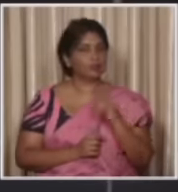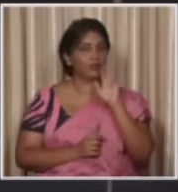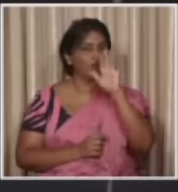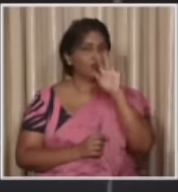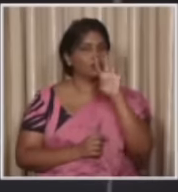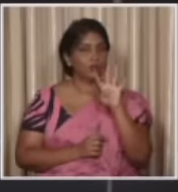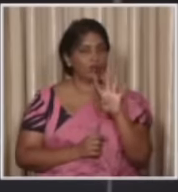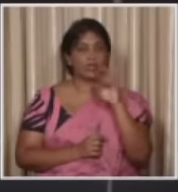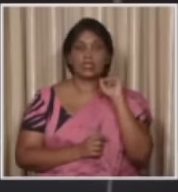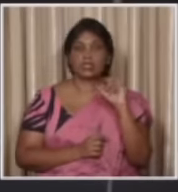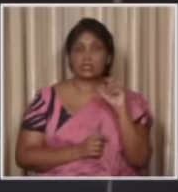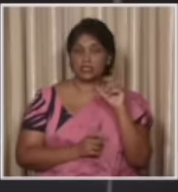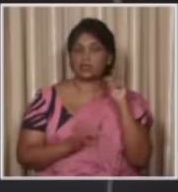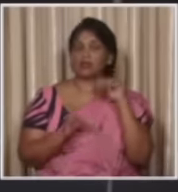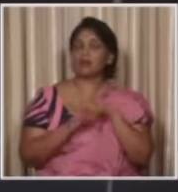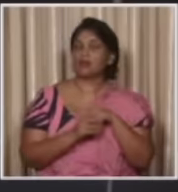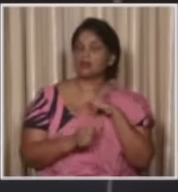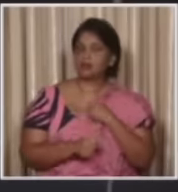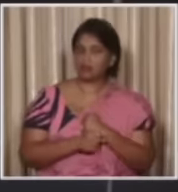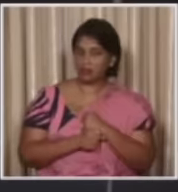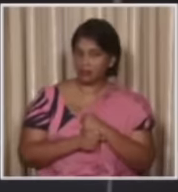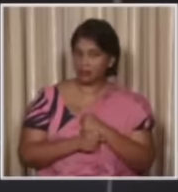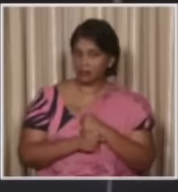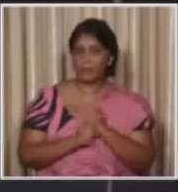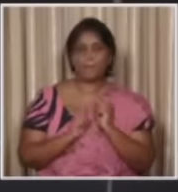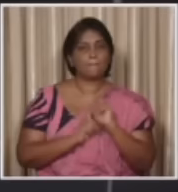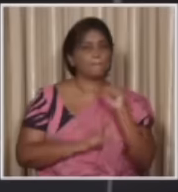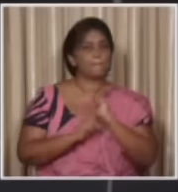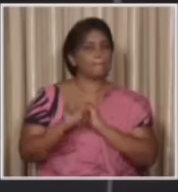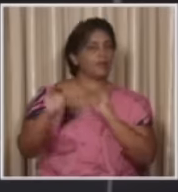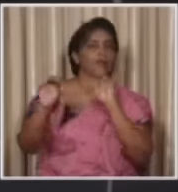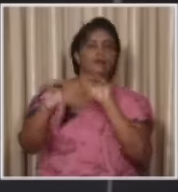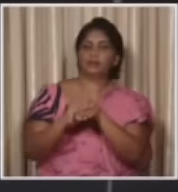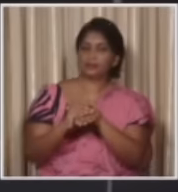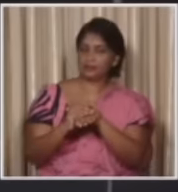94 චන්ද්‍රිකා මැතිණිගේ ආණ්ඩුවෙන් පාර්ලිමේන්තුවට ආවා.